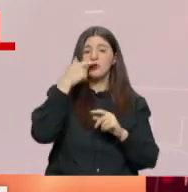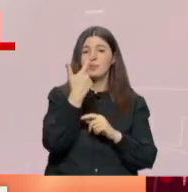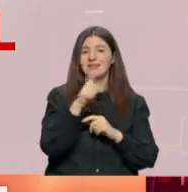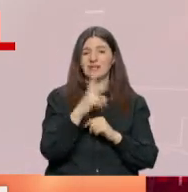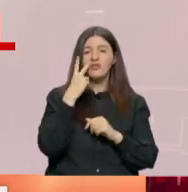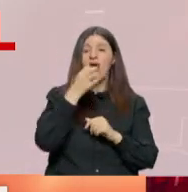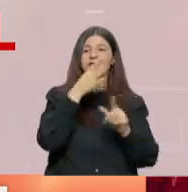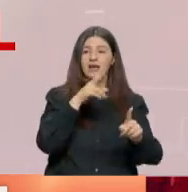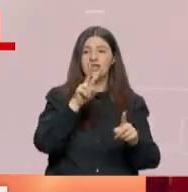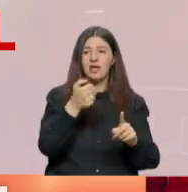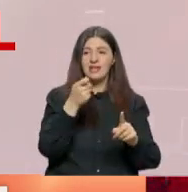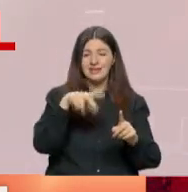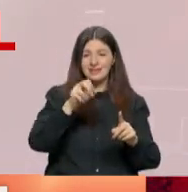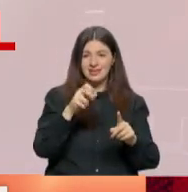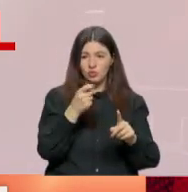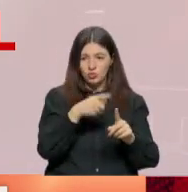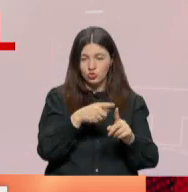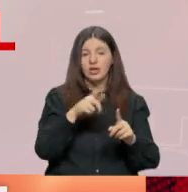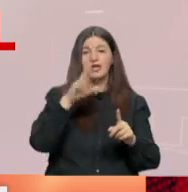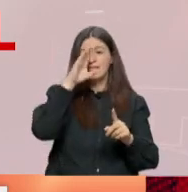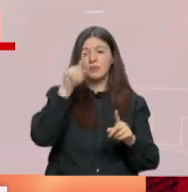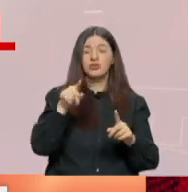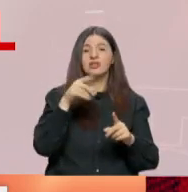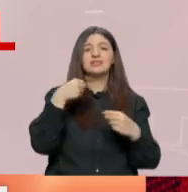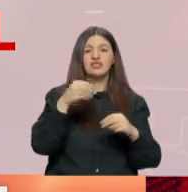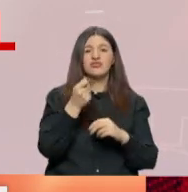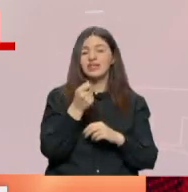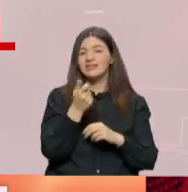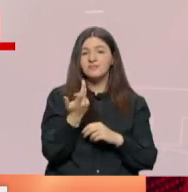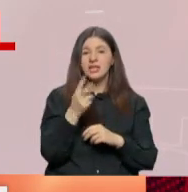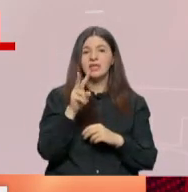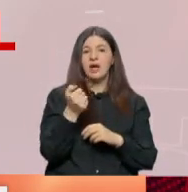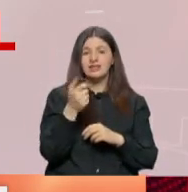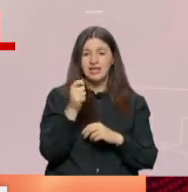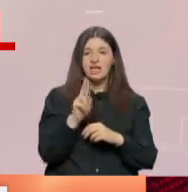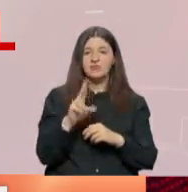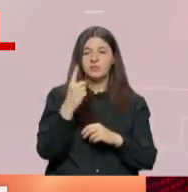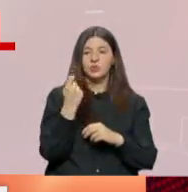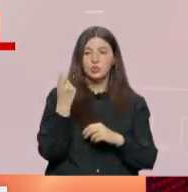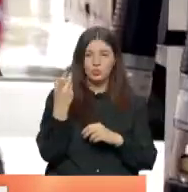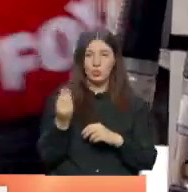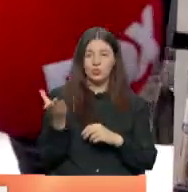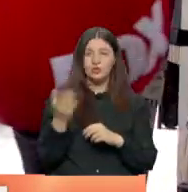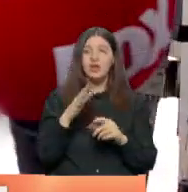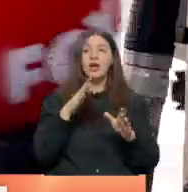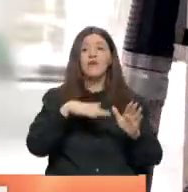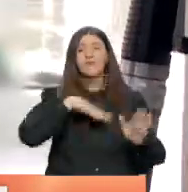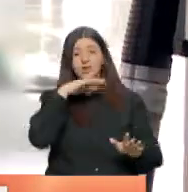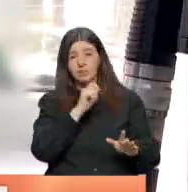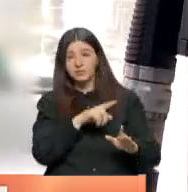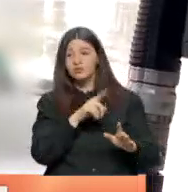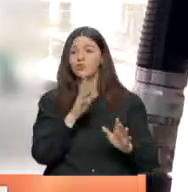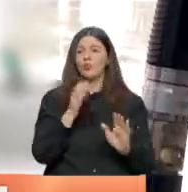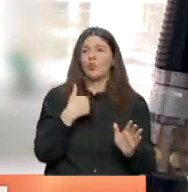fiyatı Ankara'da 26 lira 80 kuruş. İstanbul'daki satış fiyatı ise 26 lira 70 bir kuruş oldu. Depoyu fullediniz mi? Yok